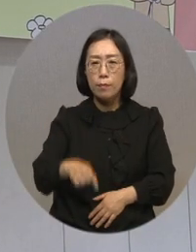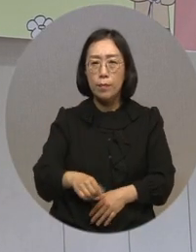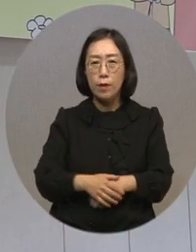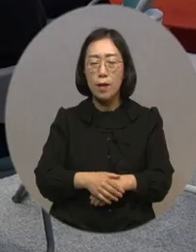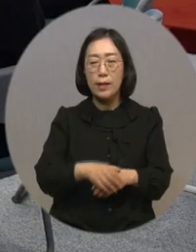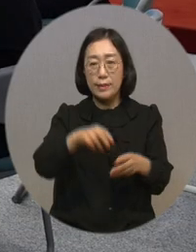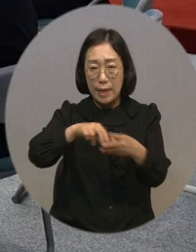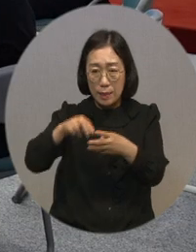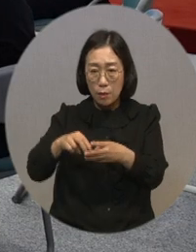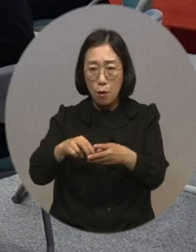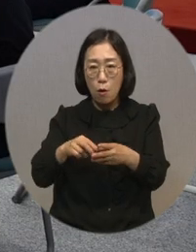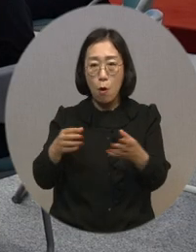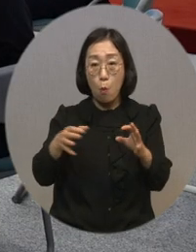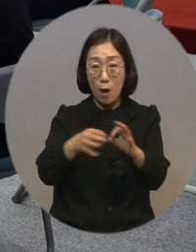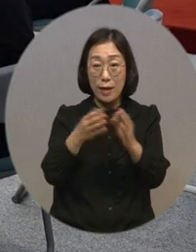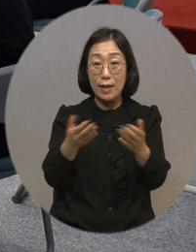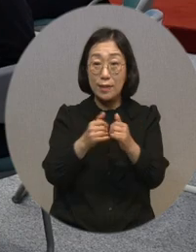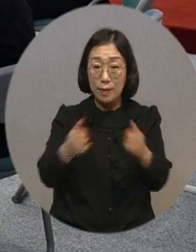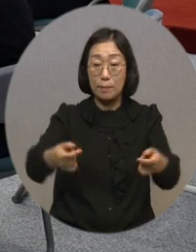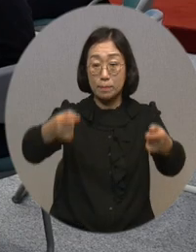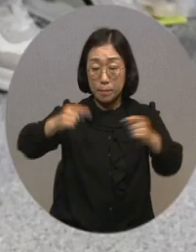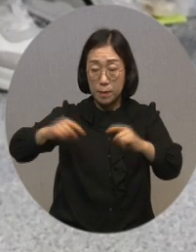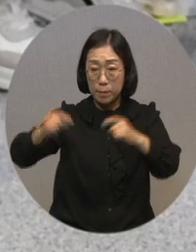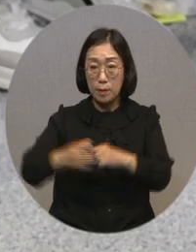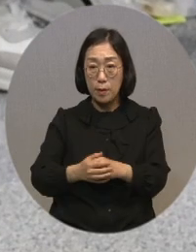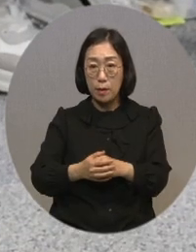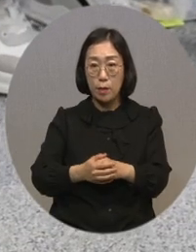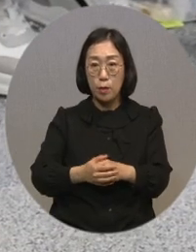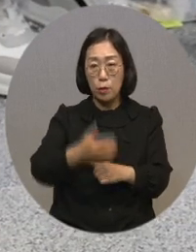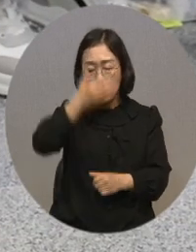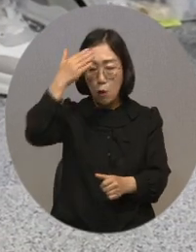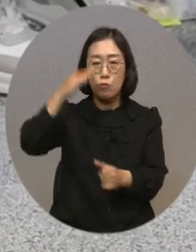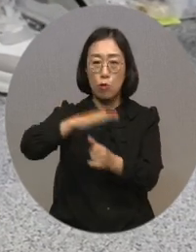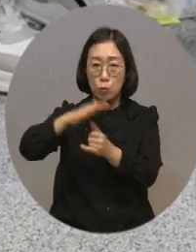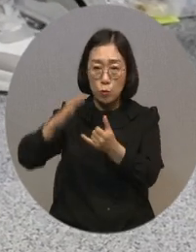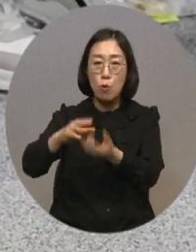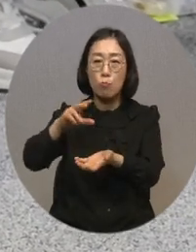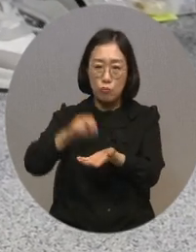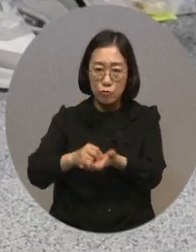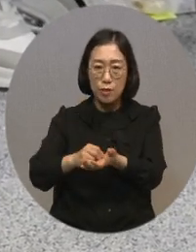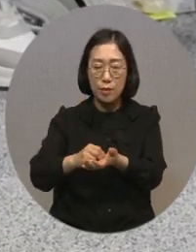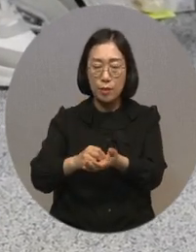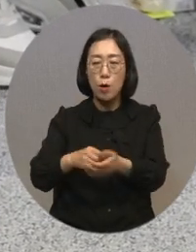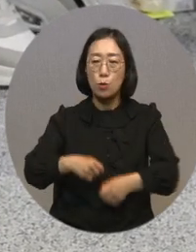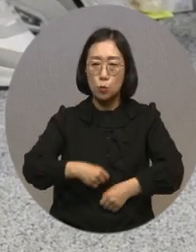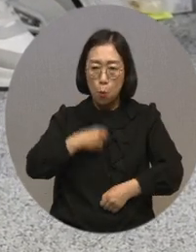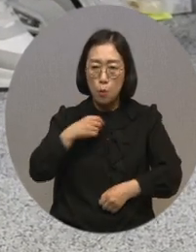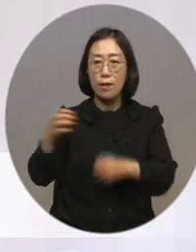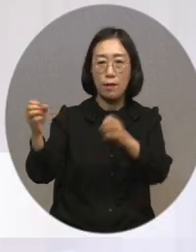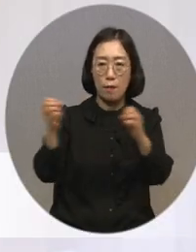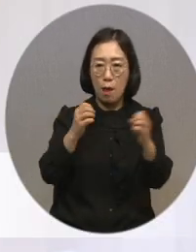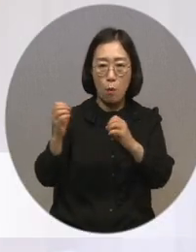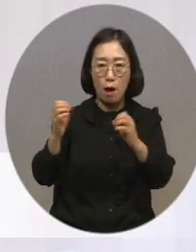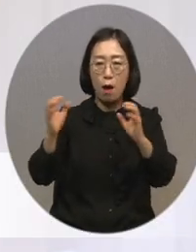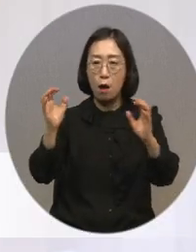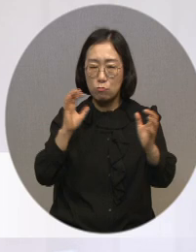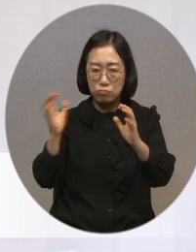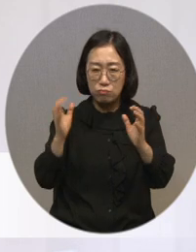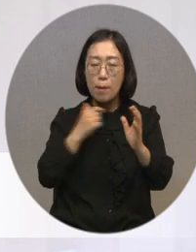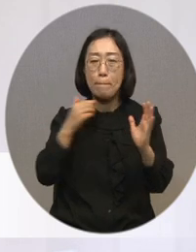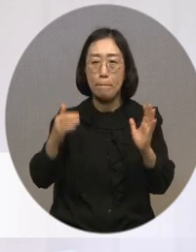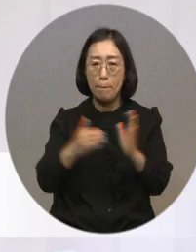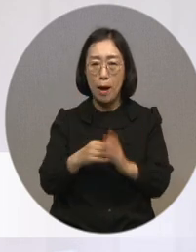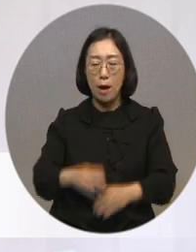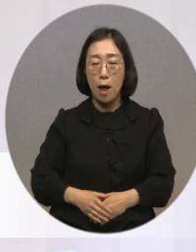관계자들이 직접 참여하여 우리 사회의 청소년 문제에 대해 허심탄회하게 이야기하는 시간을 가졌습니다. 오늘 우리 학교